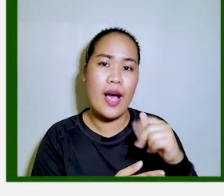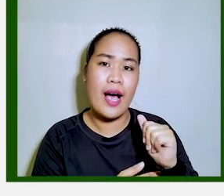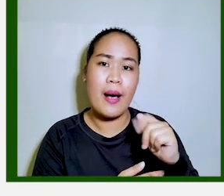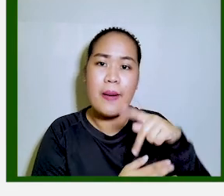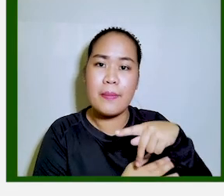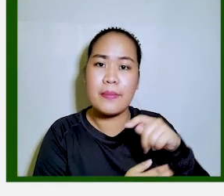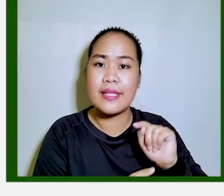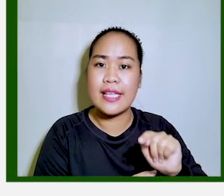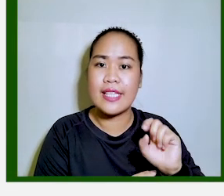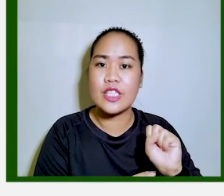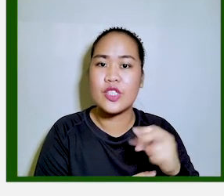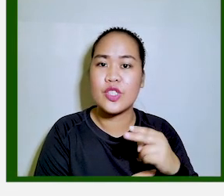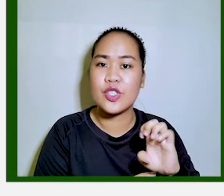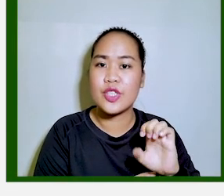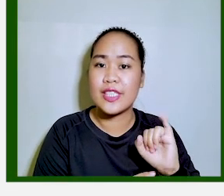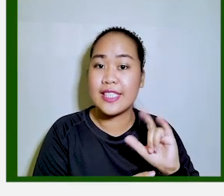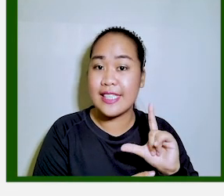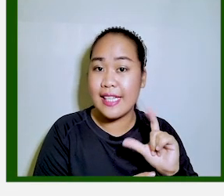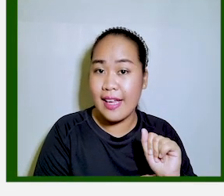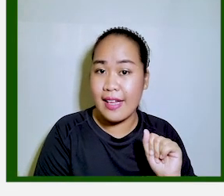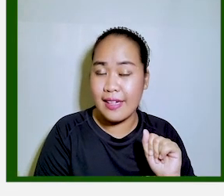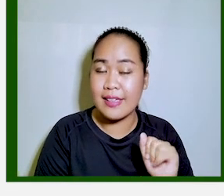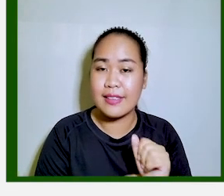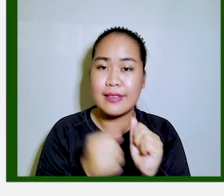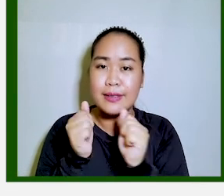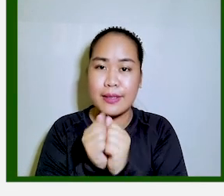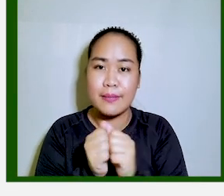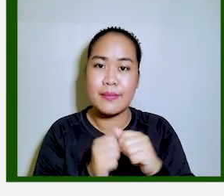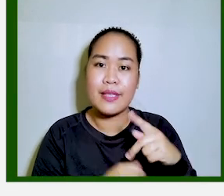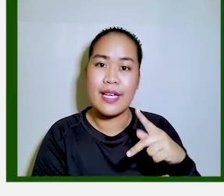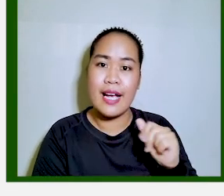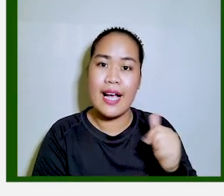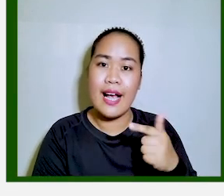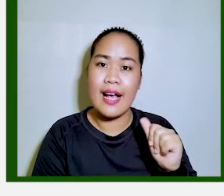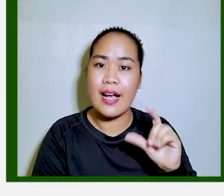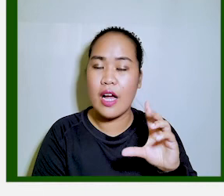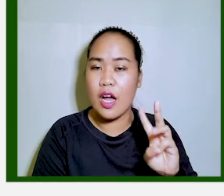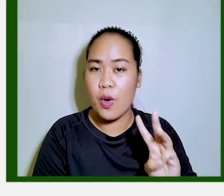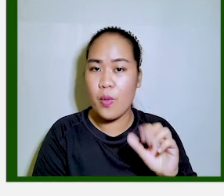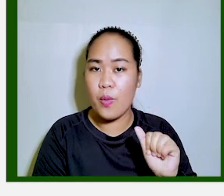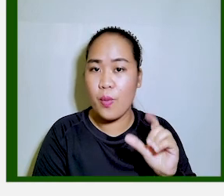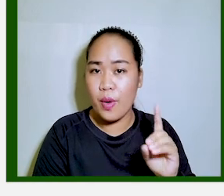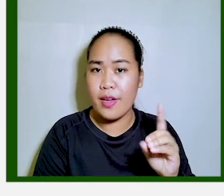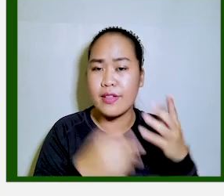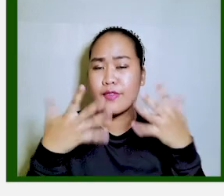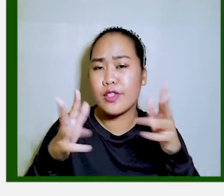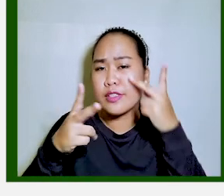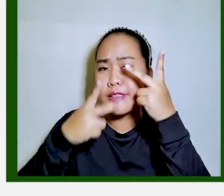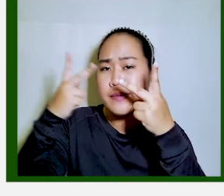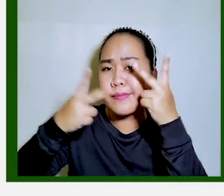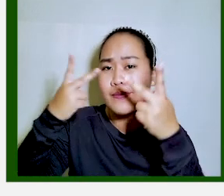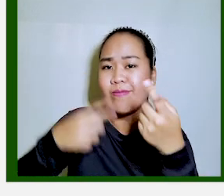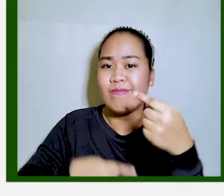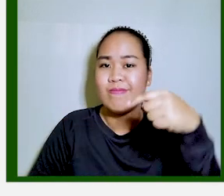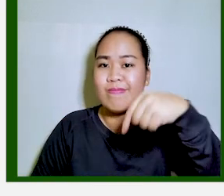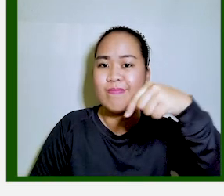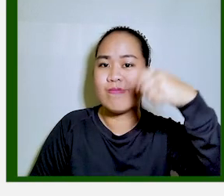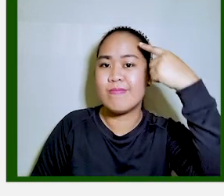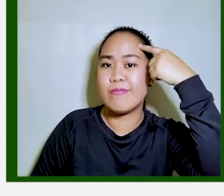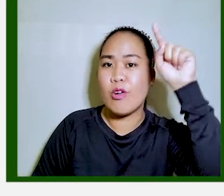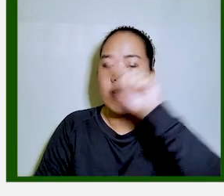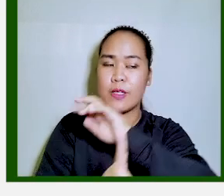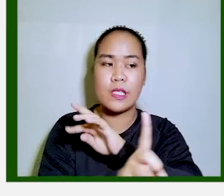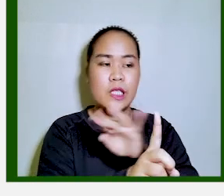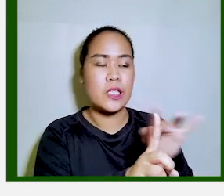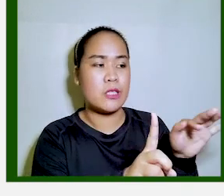Assis at ang kanyang mga kawani ng kanilang barangay. Binisita po nila tayo para makita nila ang ating